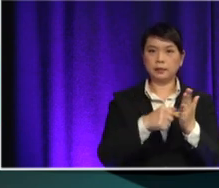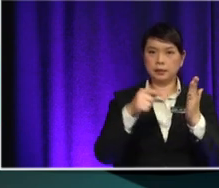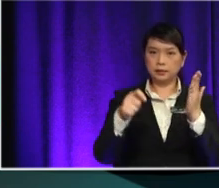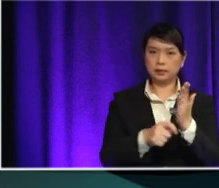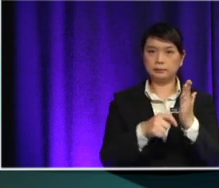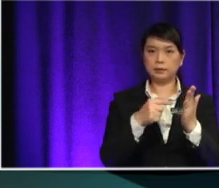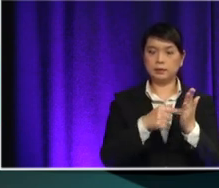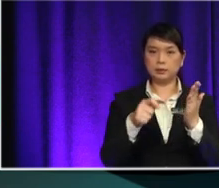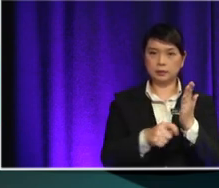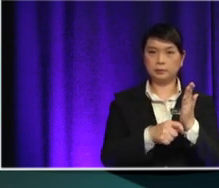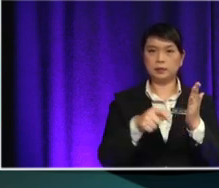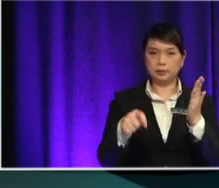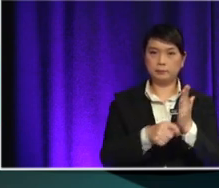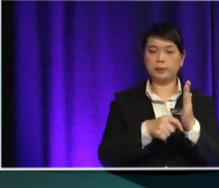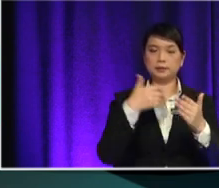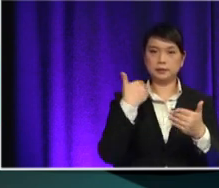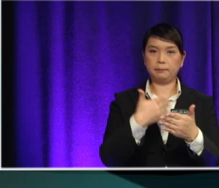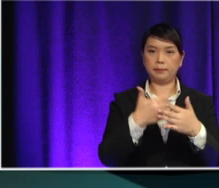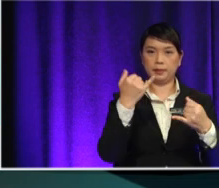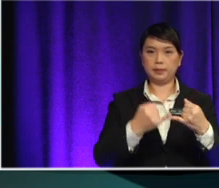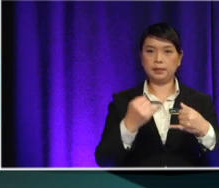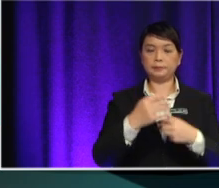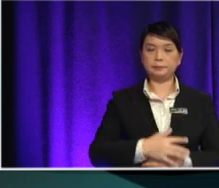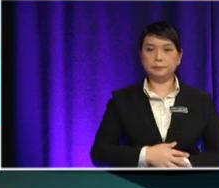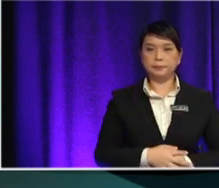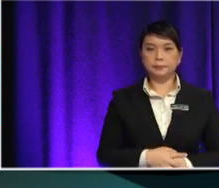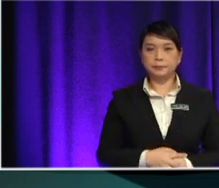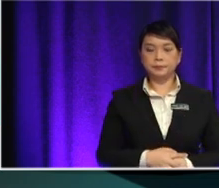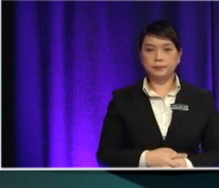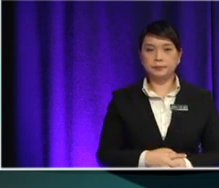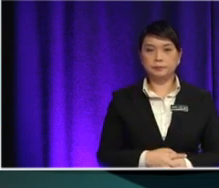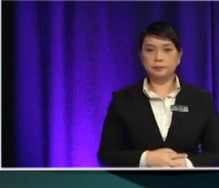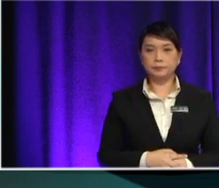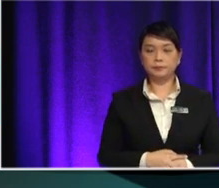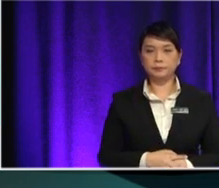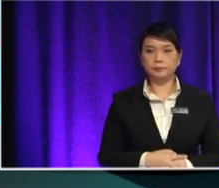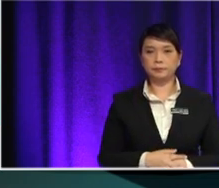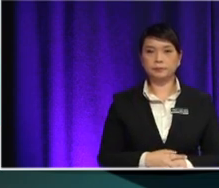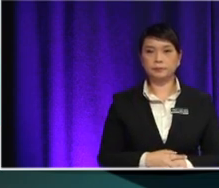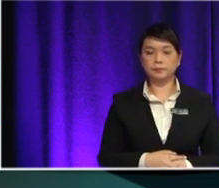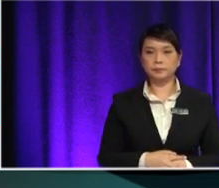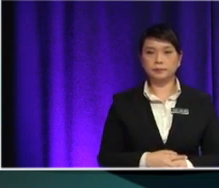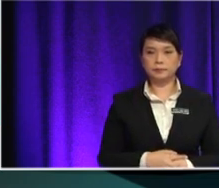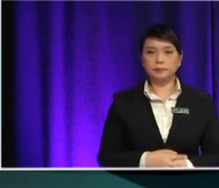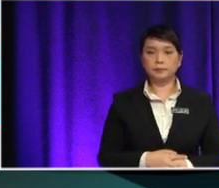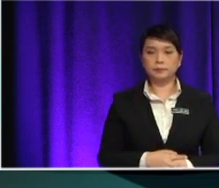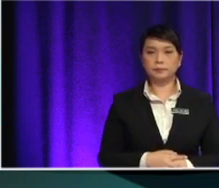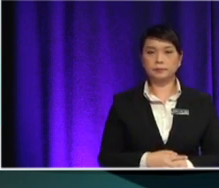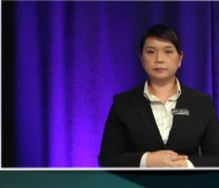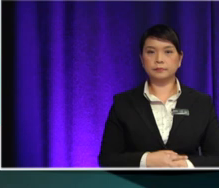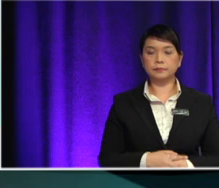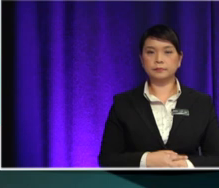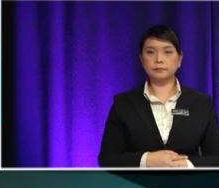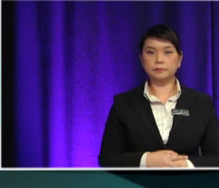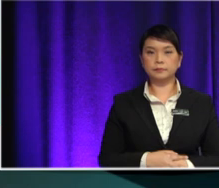Nizam? Lima tambah enam. Okey, dapat jawapan? Sebelas. Okey, seterusnya macam itulah kita nama dia